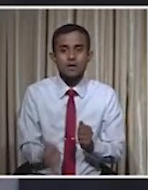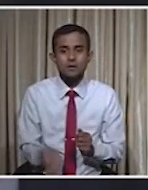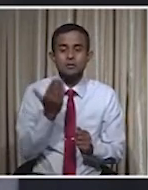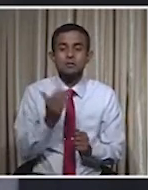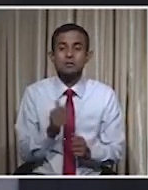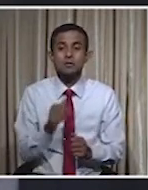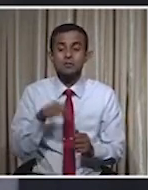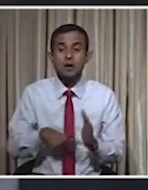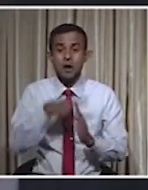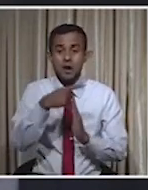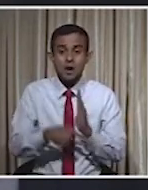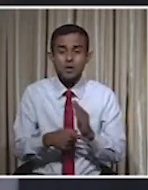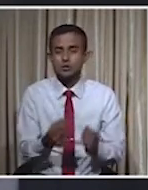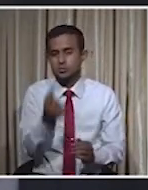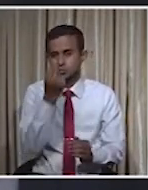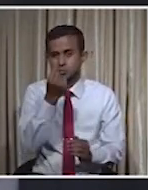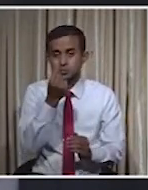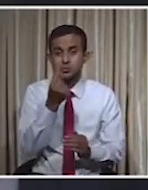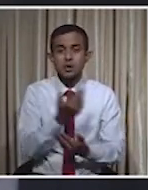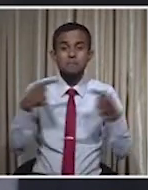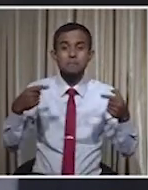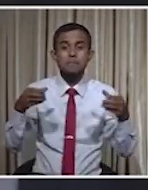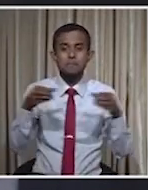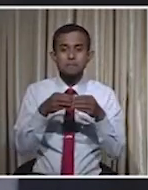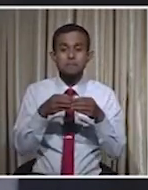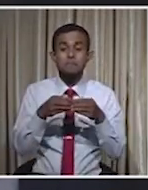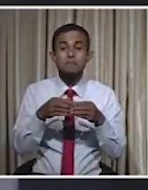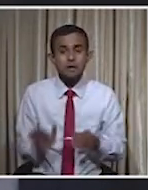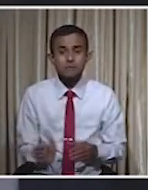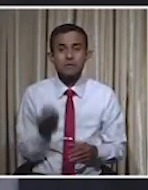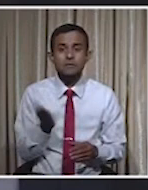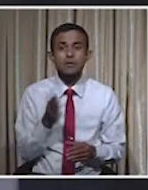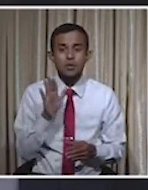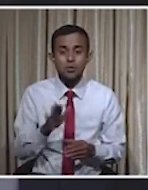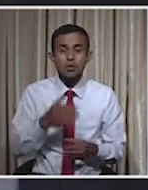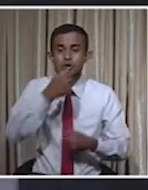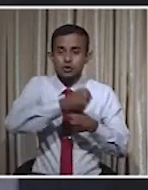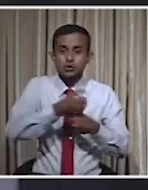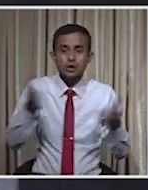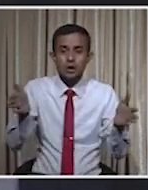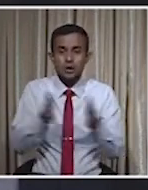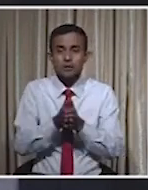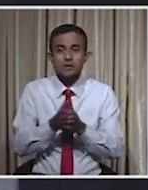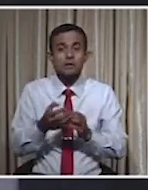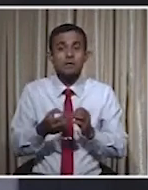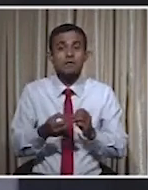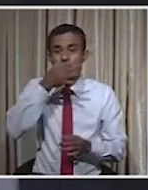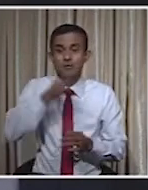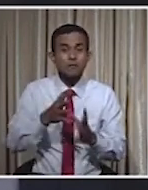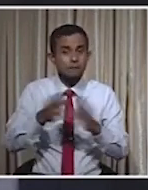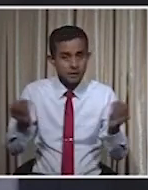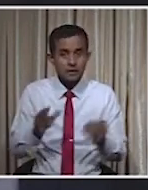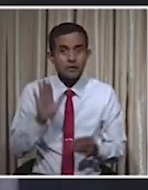ඇත්ත වශයෙන්ම රටට අංශු මාත්‍රයක්වත් ආදරයක් තියෙනවා නම් විපක්ෂය කළ යුත්තේ ආණ්ඩුවත් සමග එකතු වෙලා වෛරසය විනාශ කරනවා